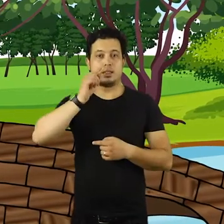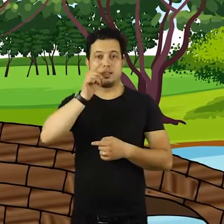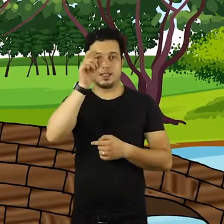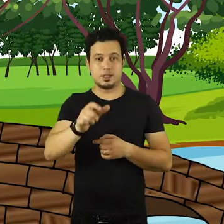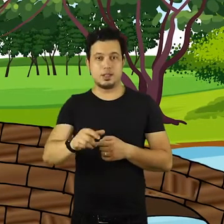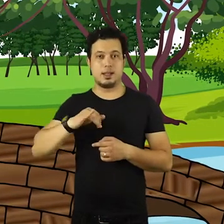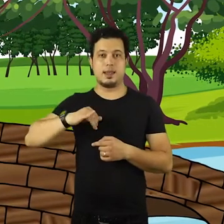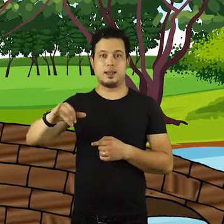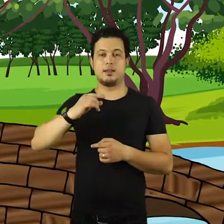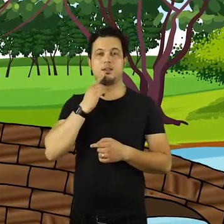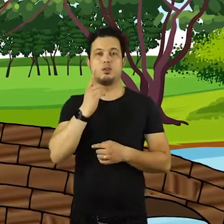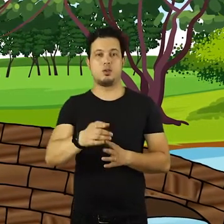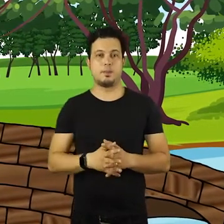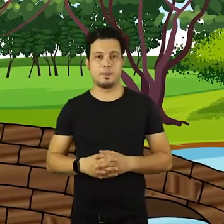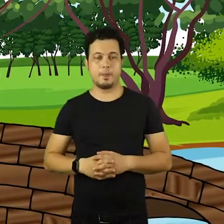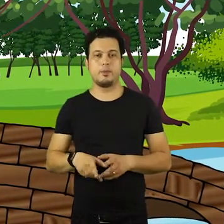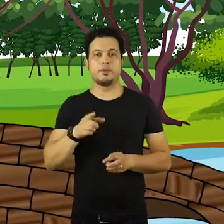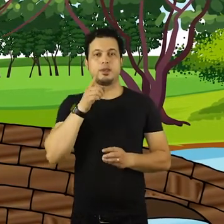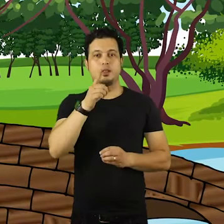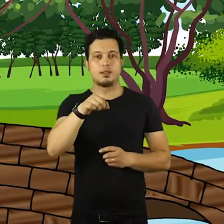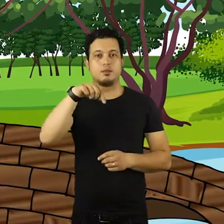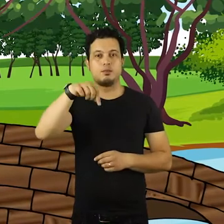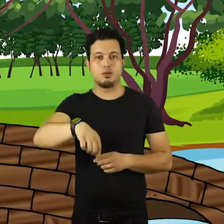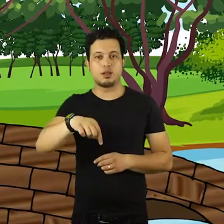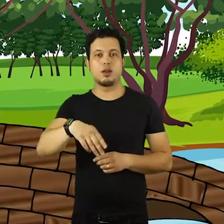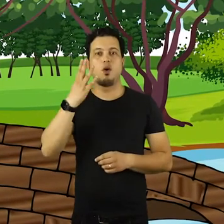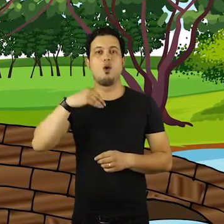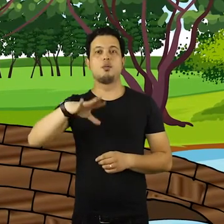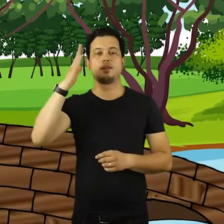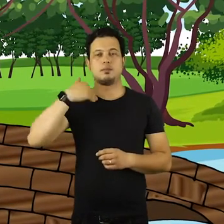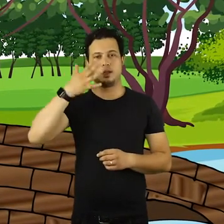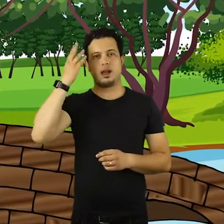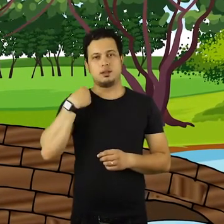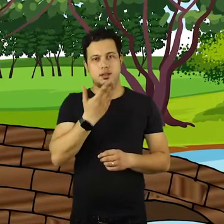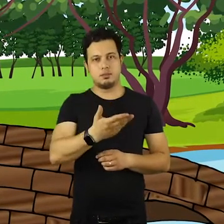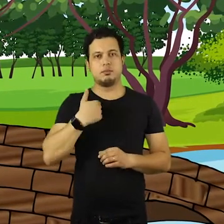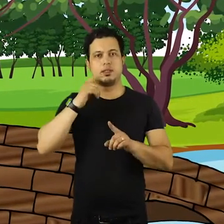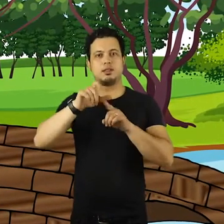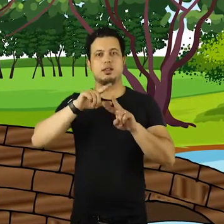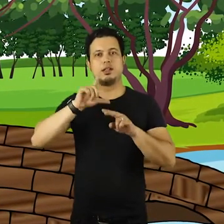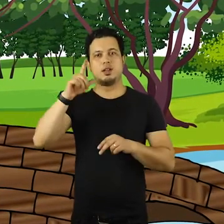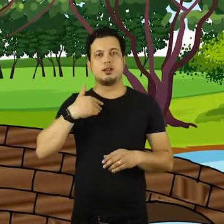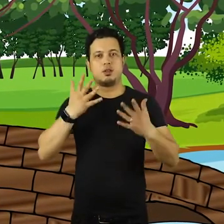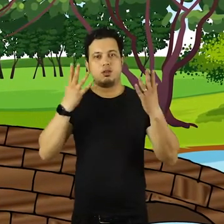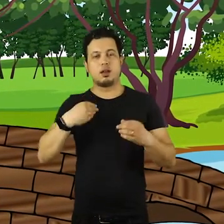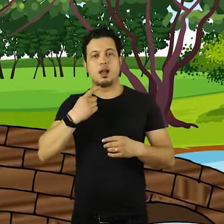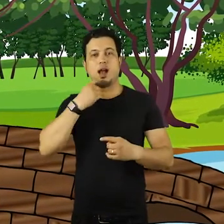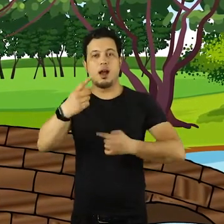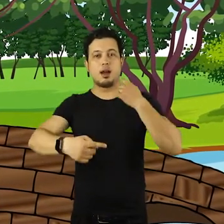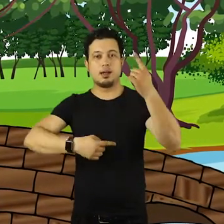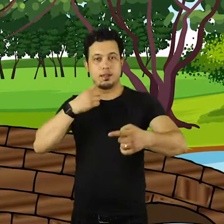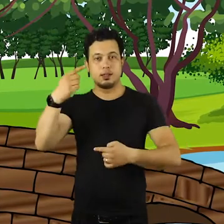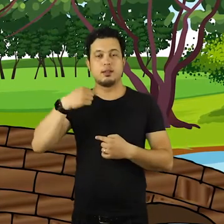kişinin yanındadır." "Nasıl yani?" "Sizin buradan olmadığınızı zaten anlamıştım. Biz Çallılar olarak